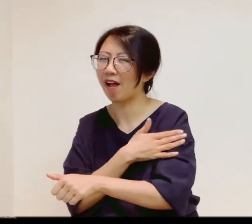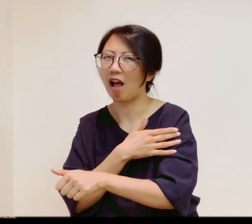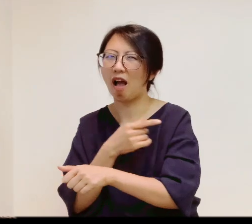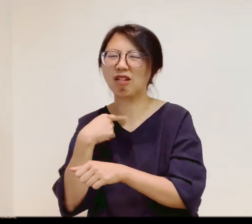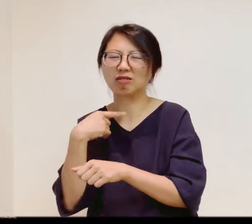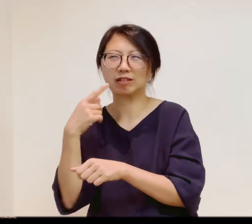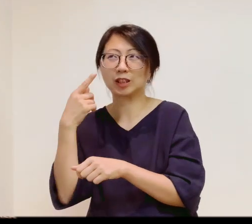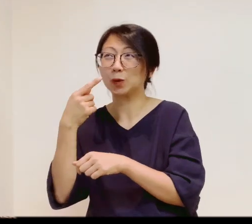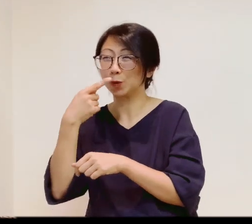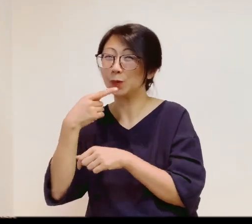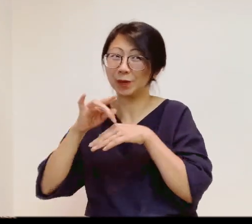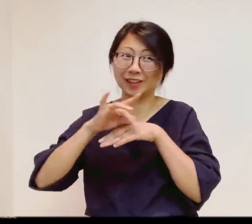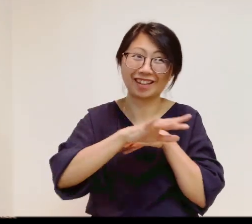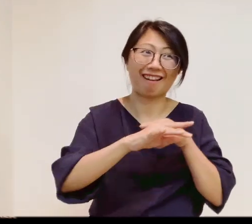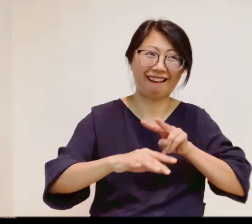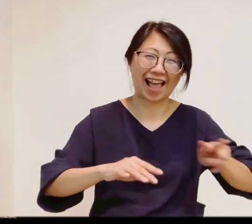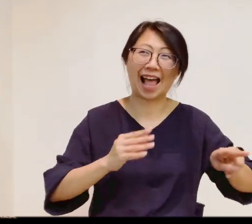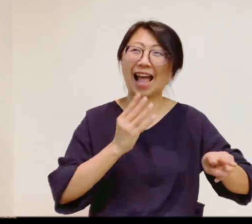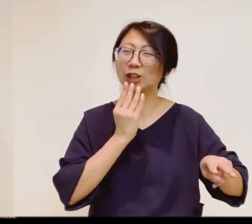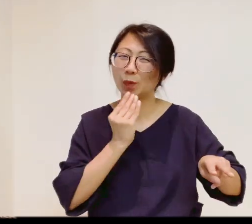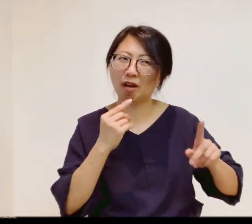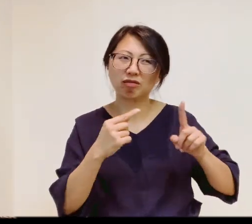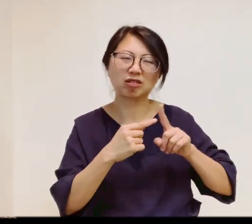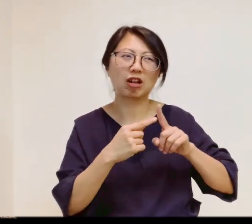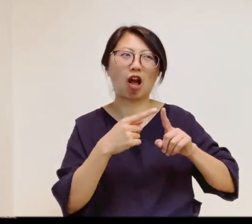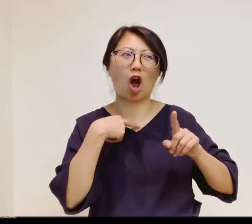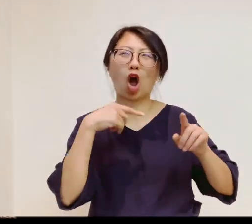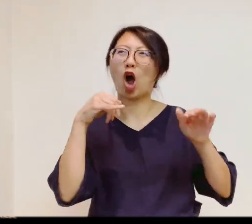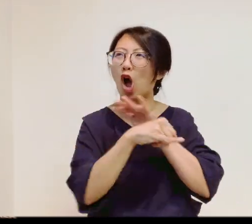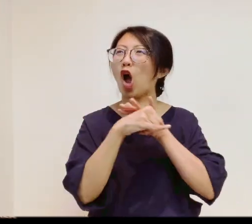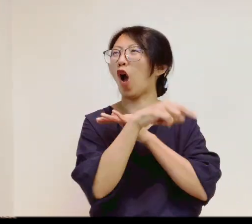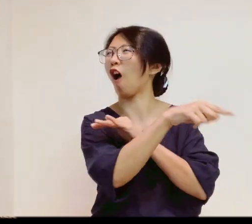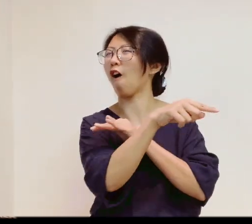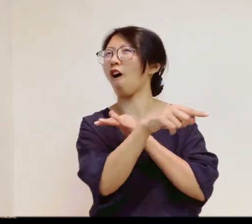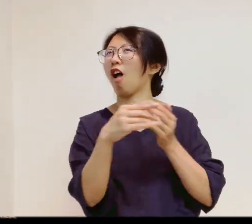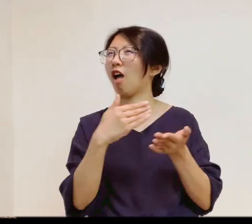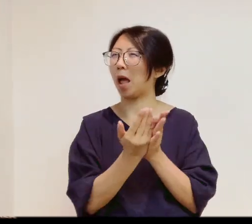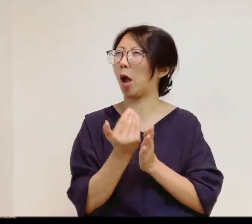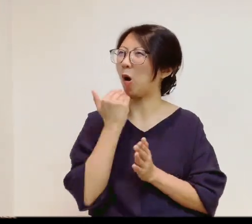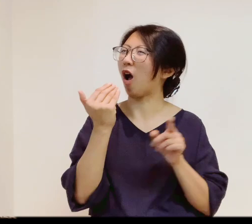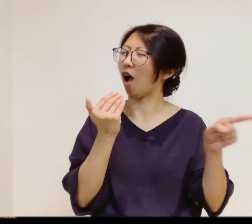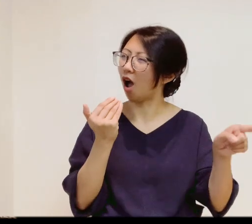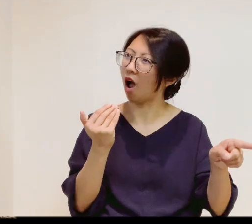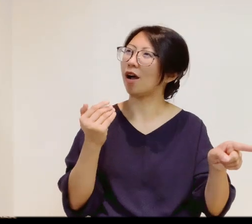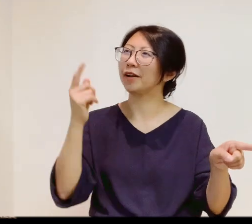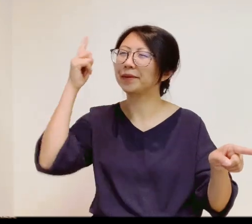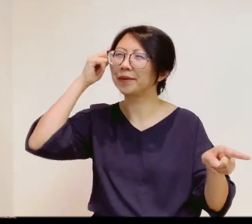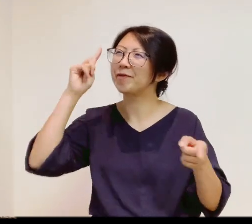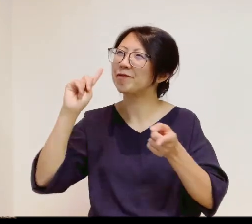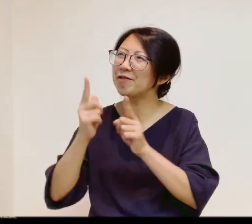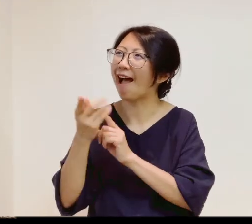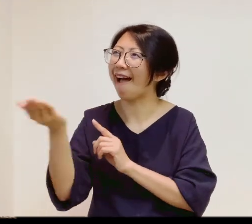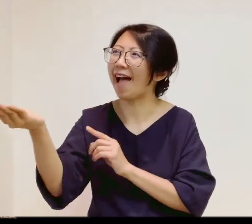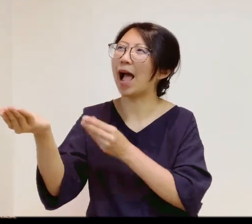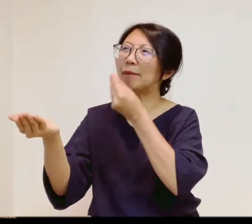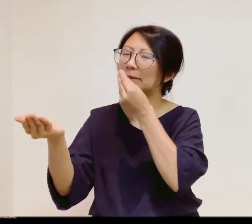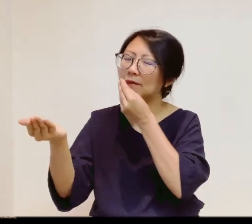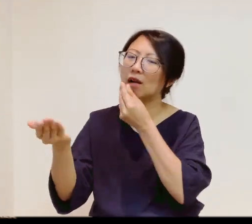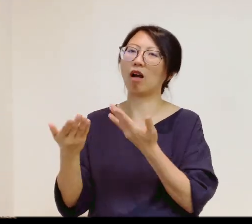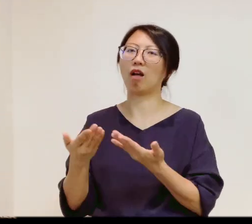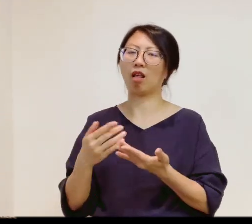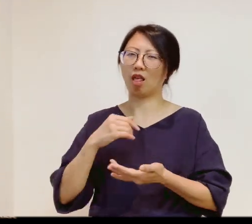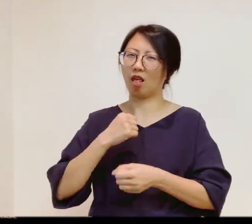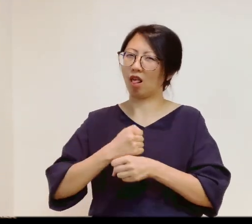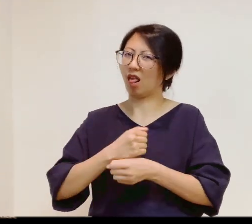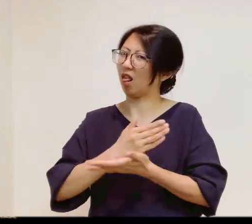迫害自己啲同胞啊、督灰啊等等啊，去到咧係獲取多啲嘅食物，等自己生存落嚟。